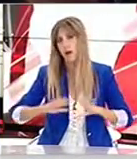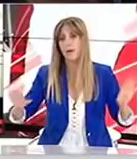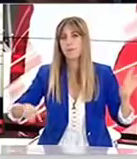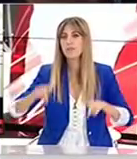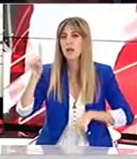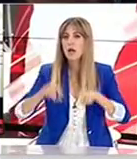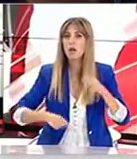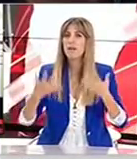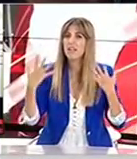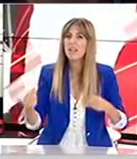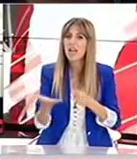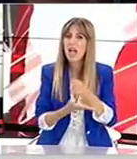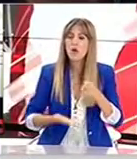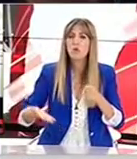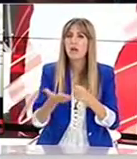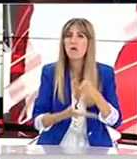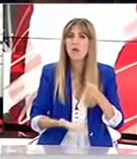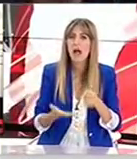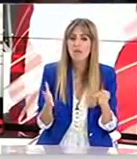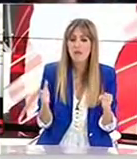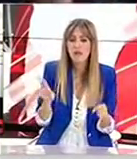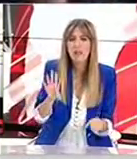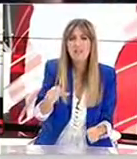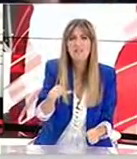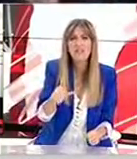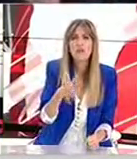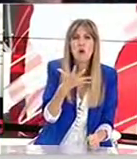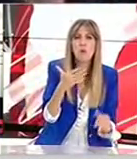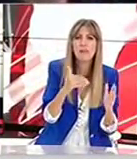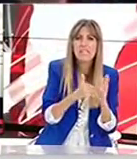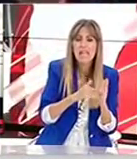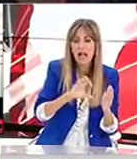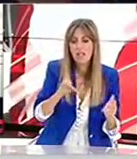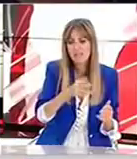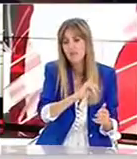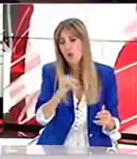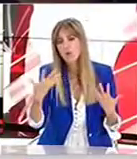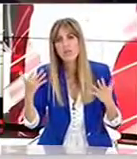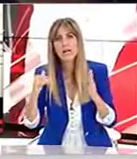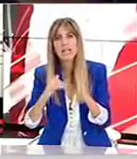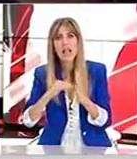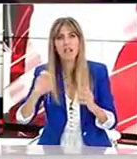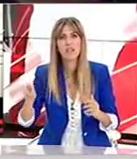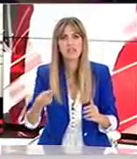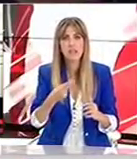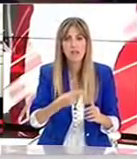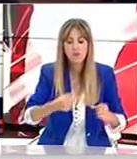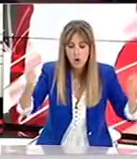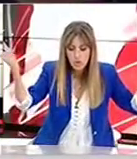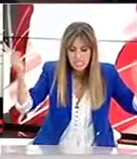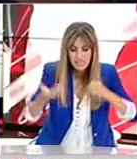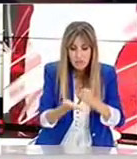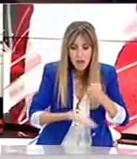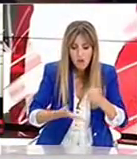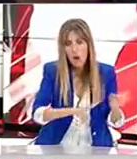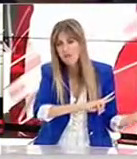αξίας 5 και 10 χιλιάδων ευρώ για χρέη στις τράπεζες. Το ερώτημα λοιπόν που θέλω να σας κάνω είναι αν νιώθετε ότι ανταποκριθήκατε στις